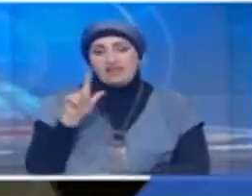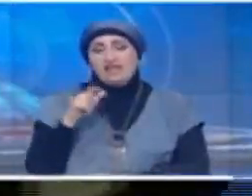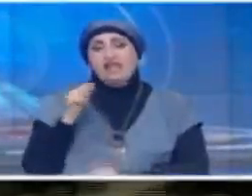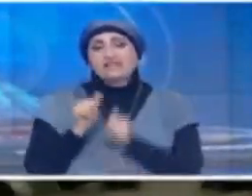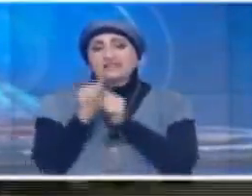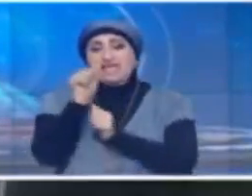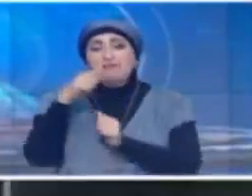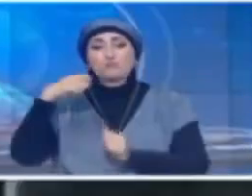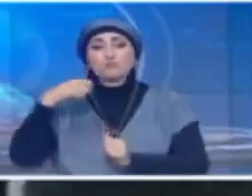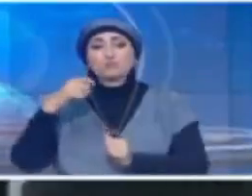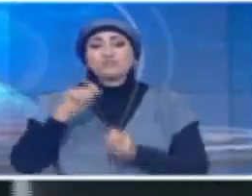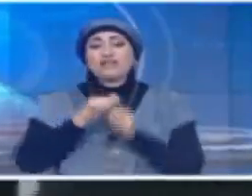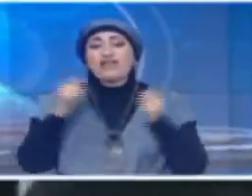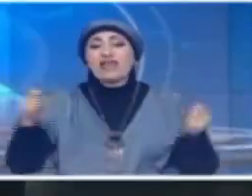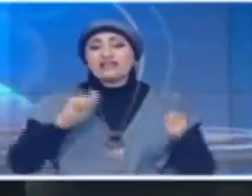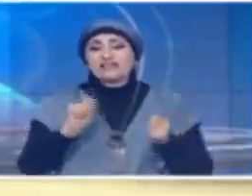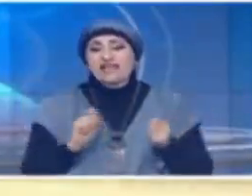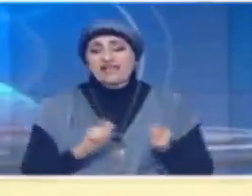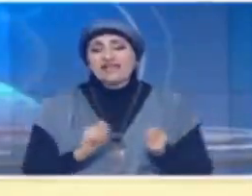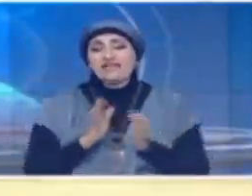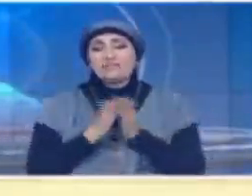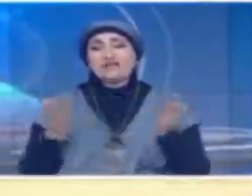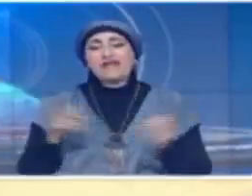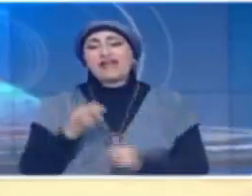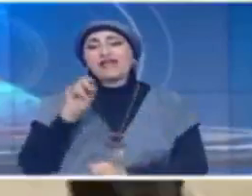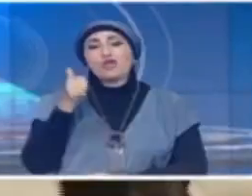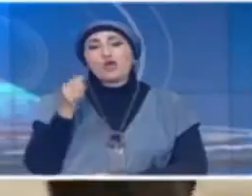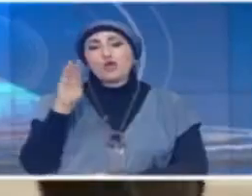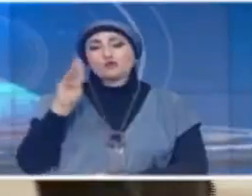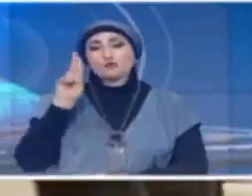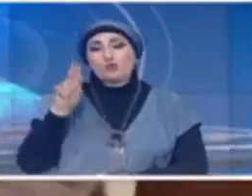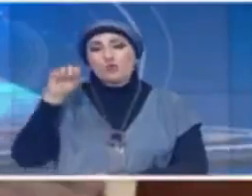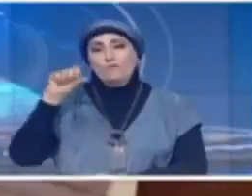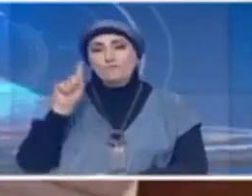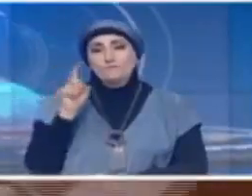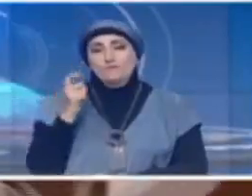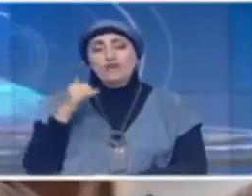رائف، نائب مدير تحرير مجلة أكتوبر، كنت معنا عبر الهاتف، شكرا جزيلا لك.